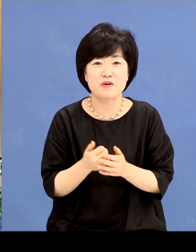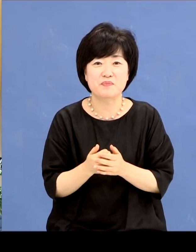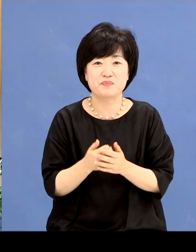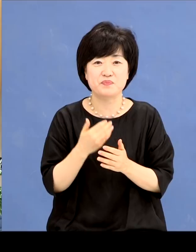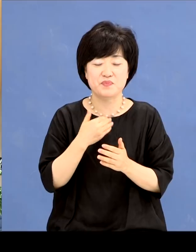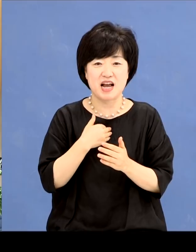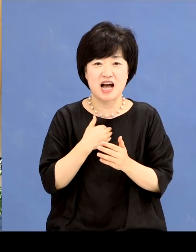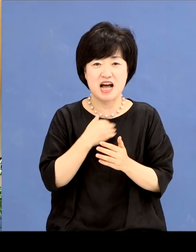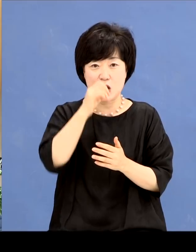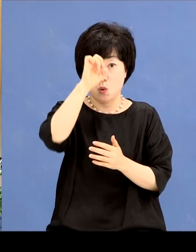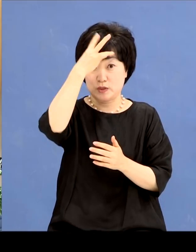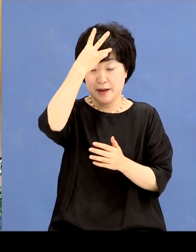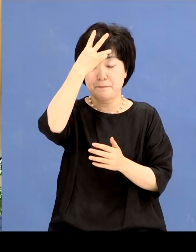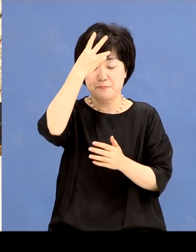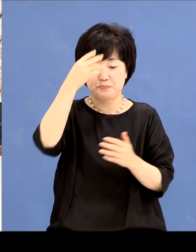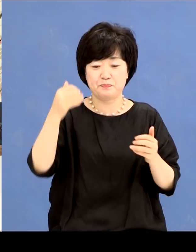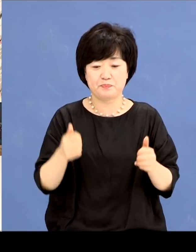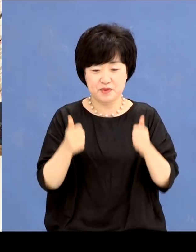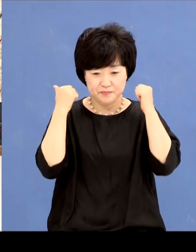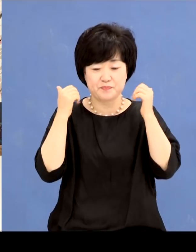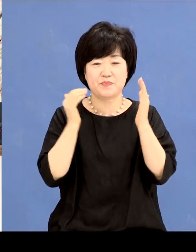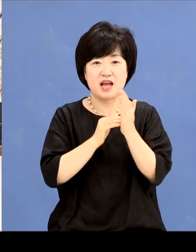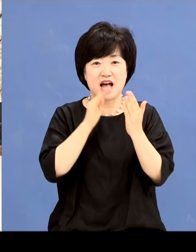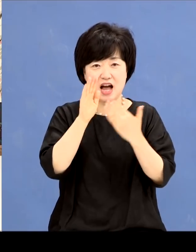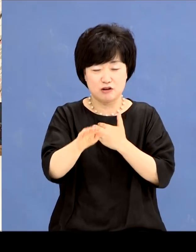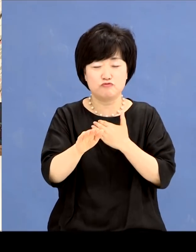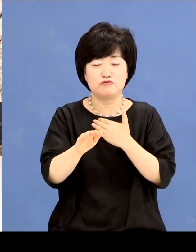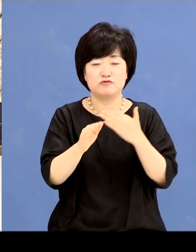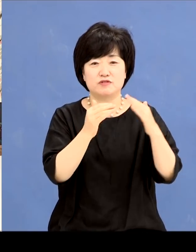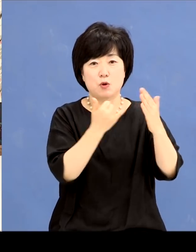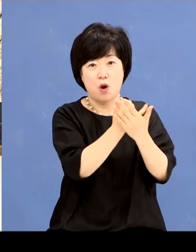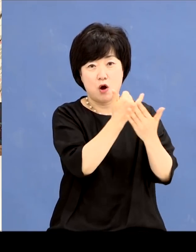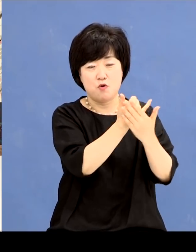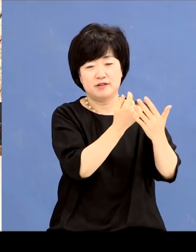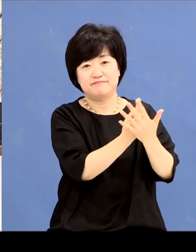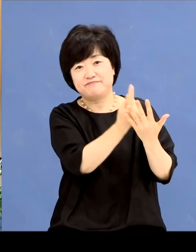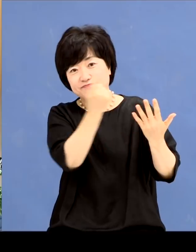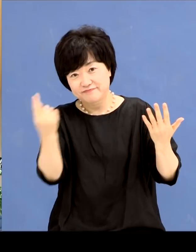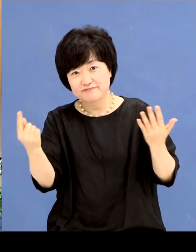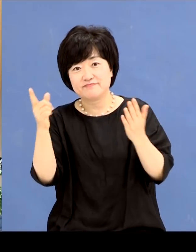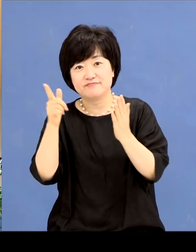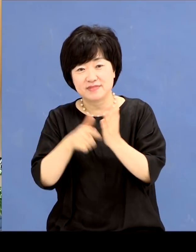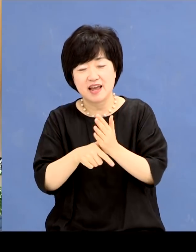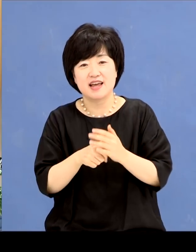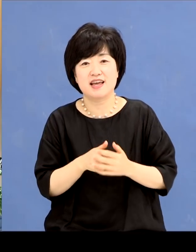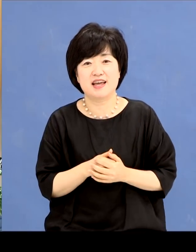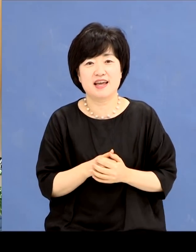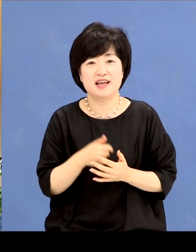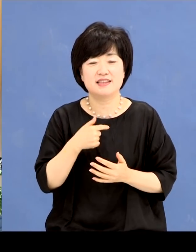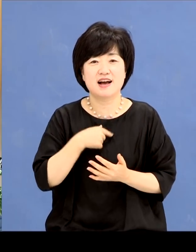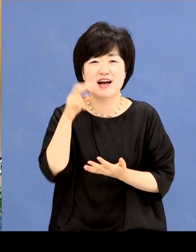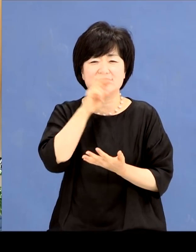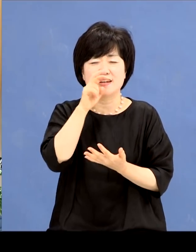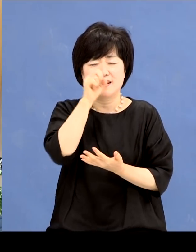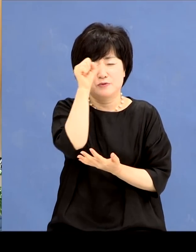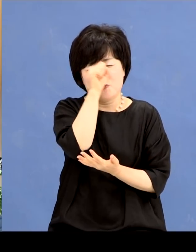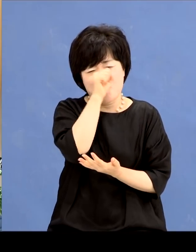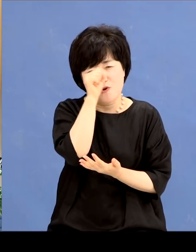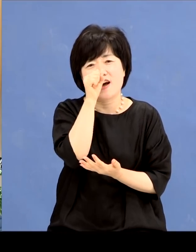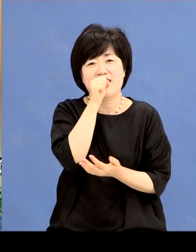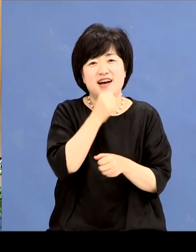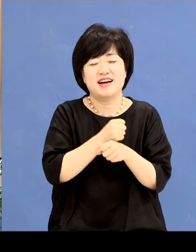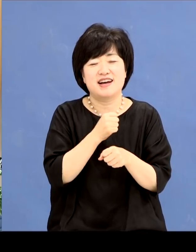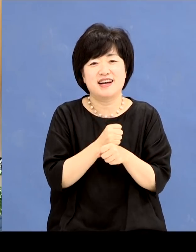이제 제가 퇴소를 앞둔 네. 날, 네, 가장 신앙이 크게 흔들렸어요. 제가 이제 하나님을 만나고 저는 찬양 부르는 걸